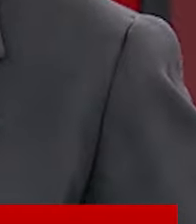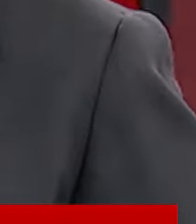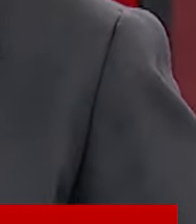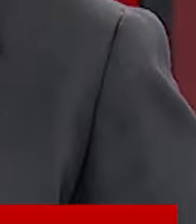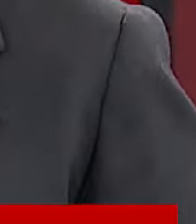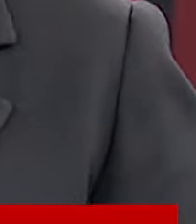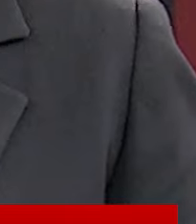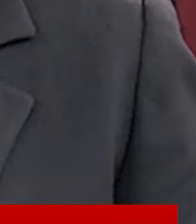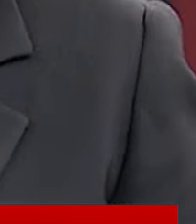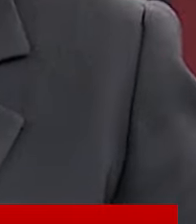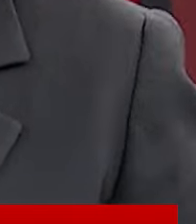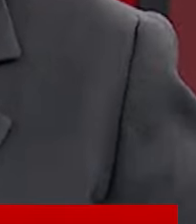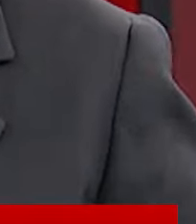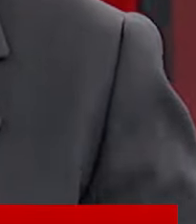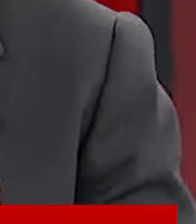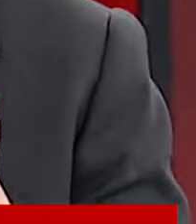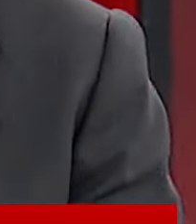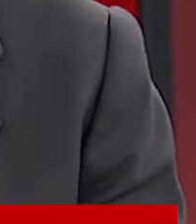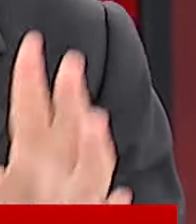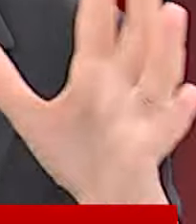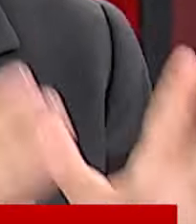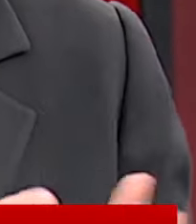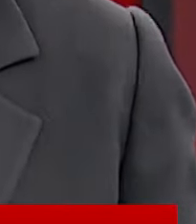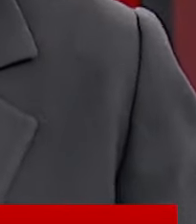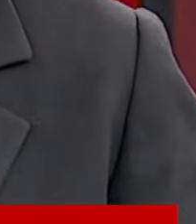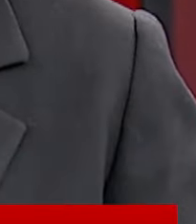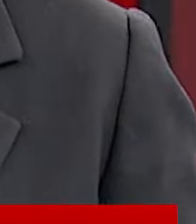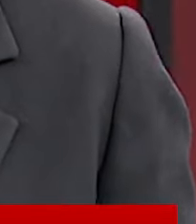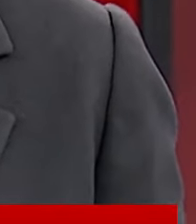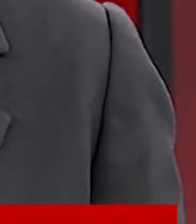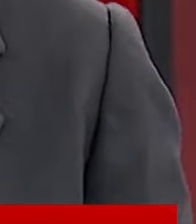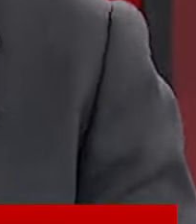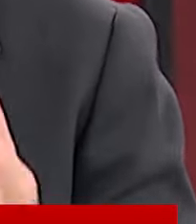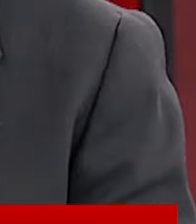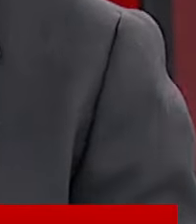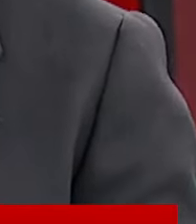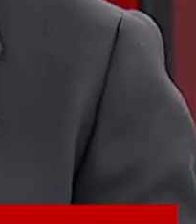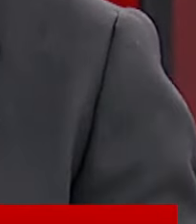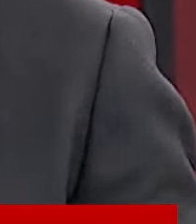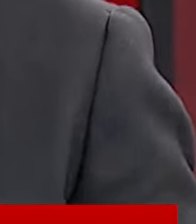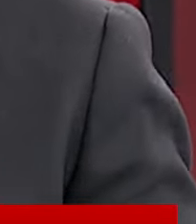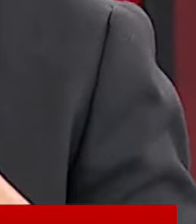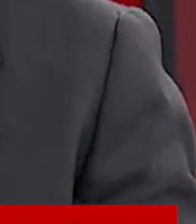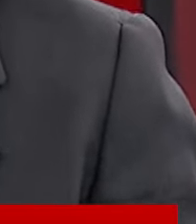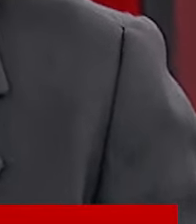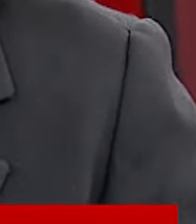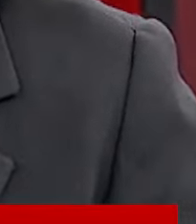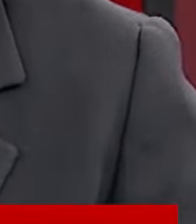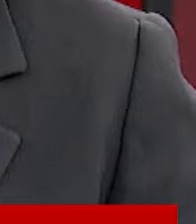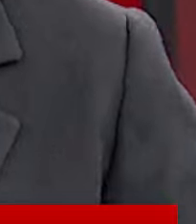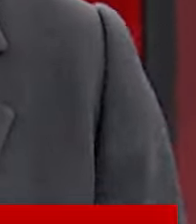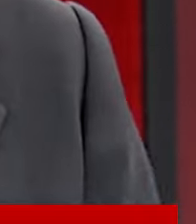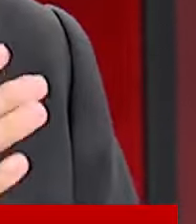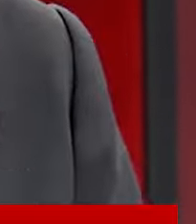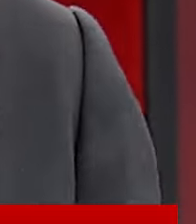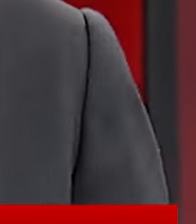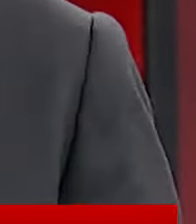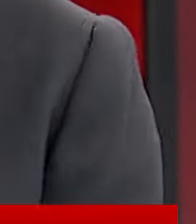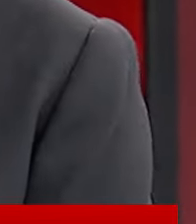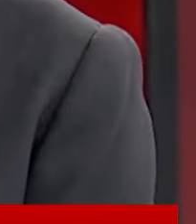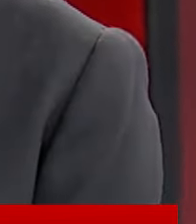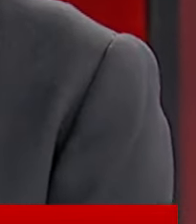sosyal güvenlik reformu da demeyeceğim çünkü reform kelimesini bu iktidar çok kirletti Devrim liselin de bir sistem yaratacağız bakın